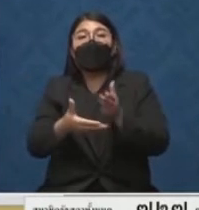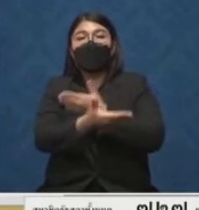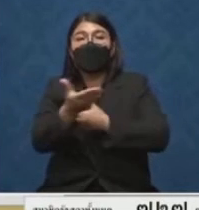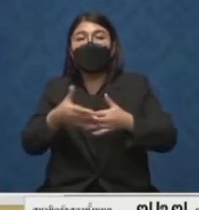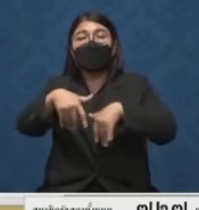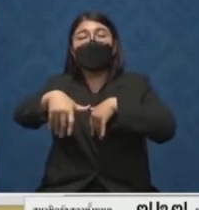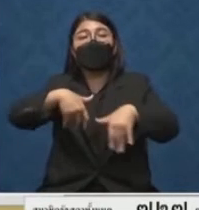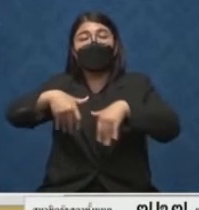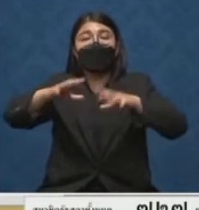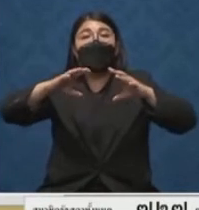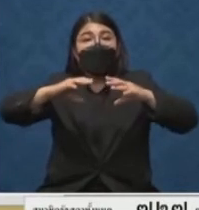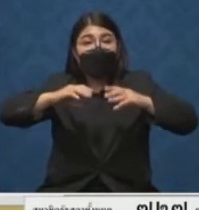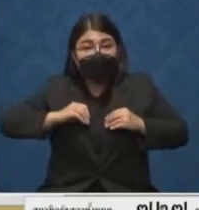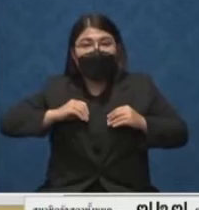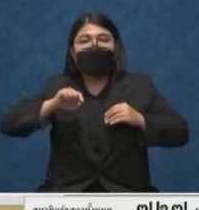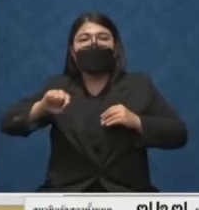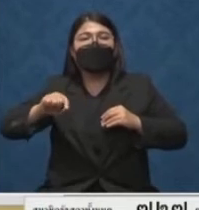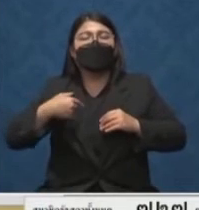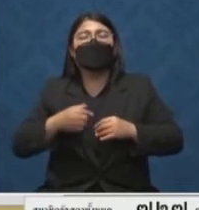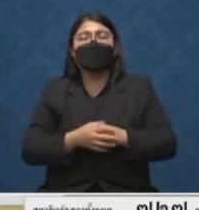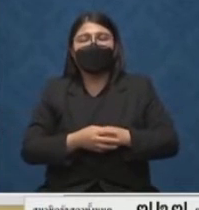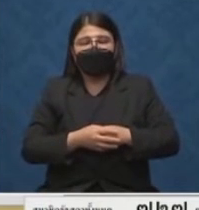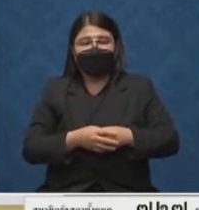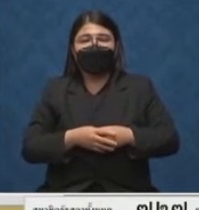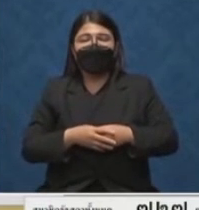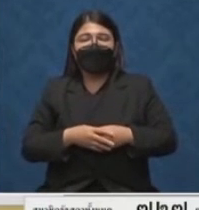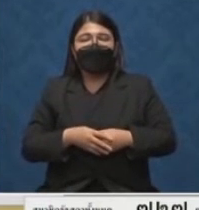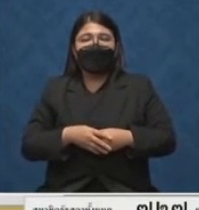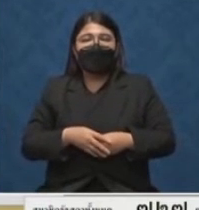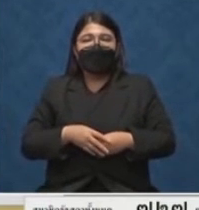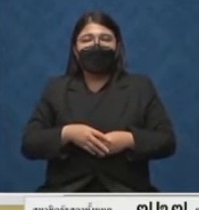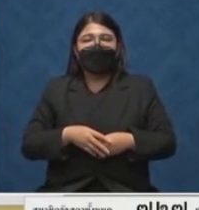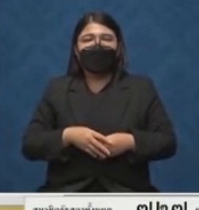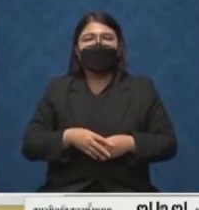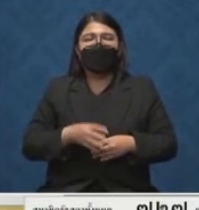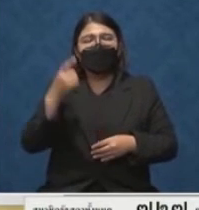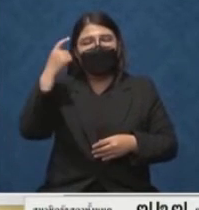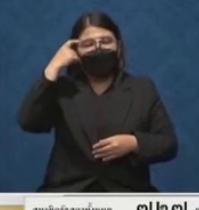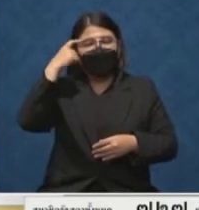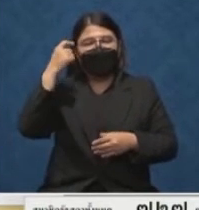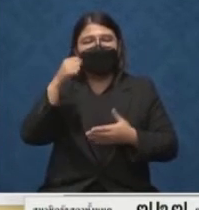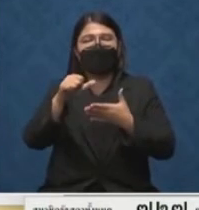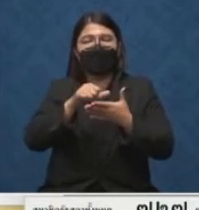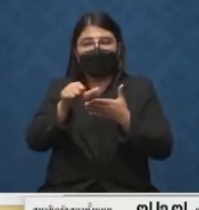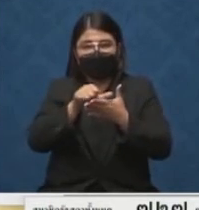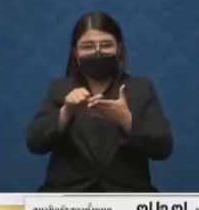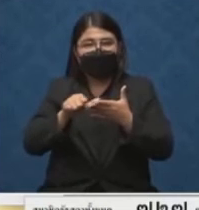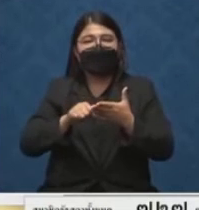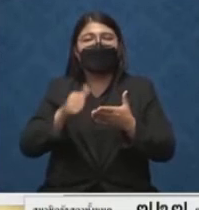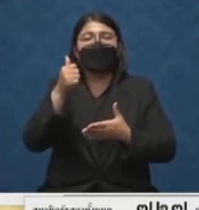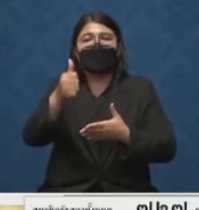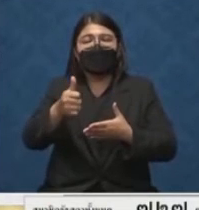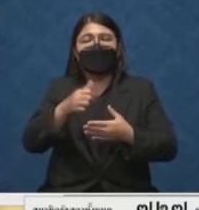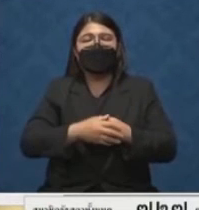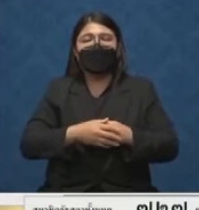คlüขonz seekingสามาถให